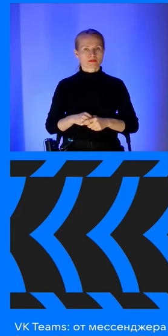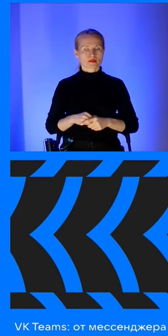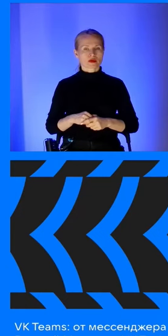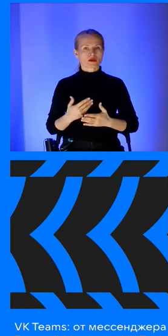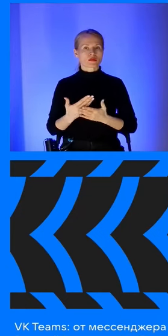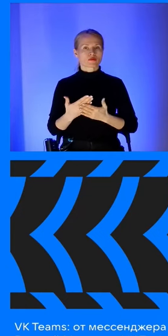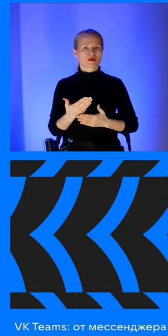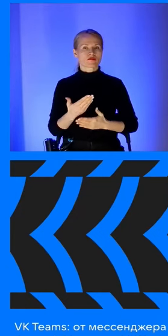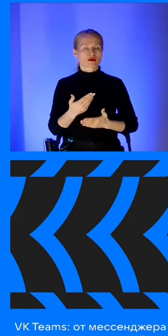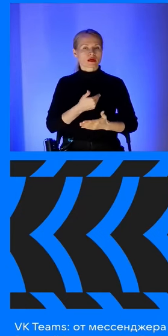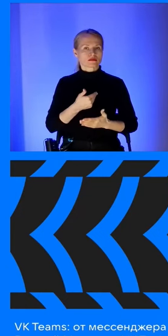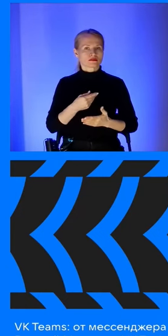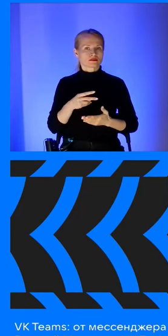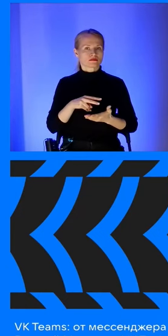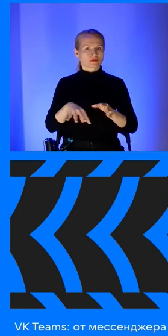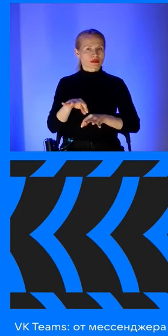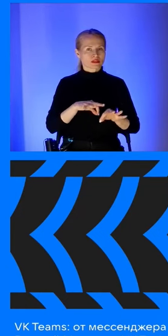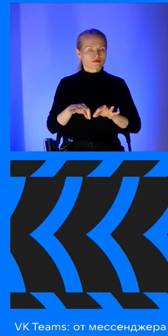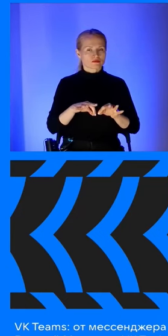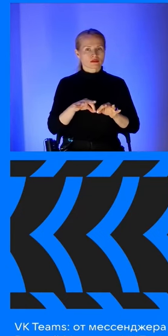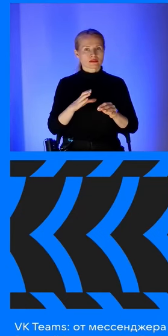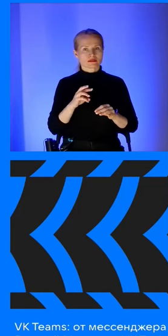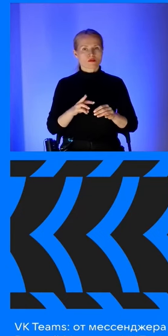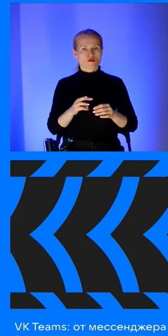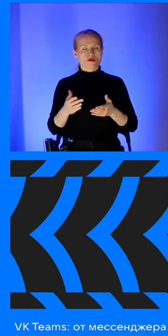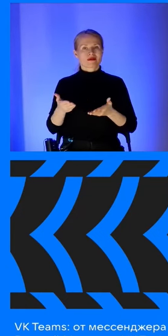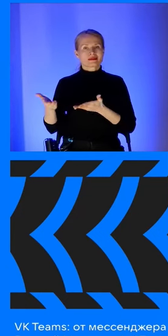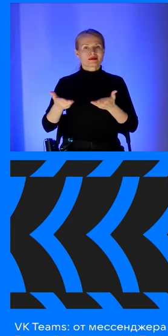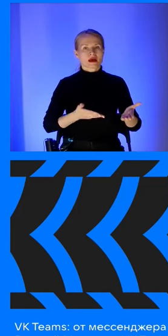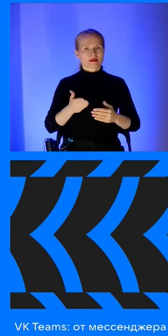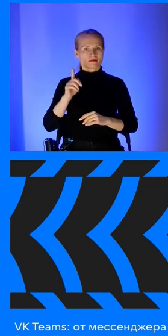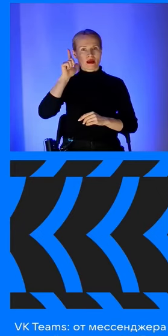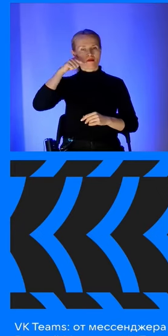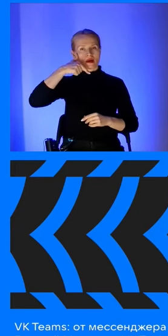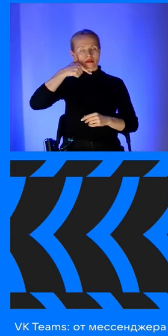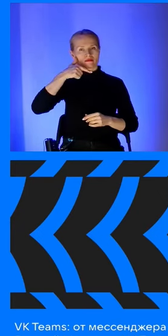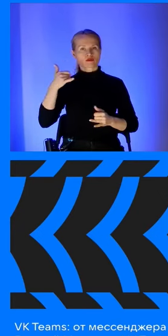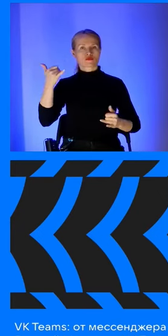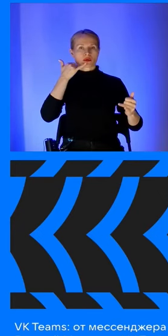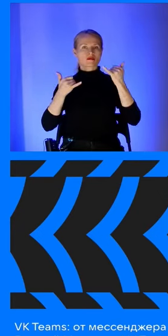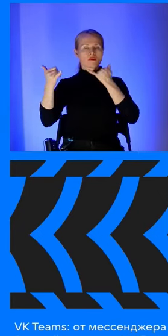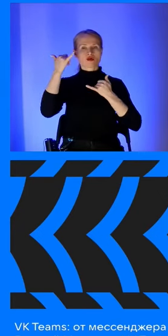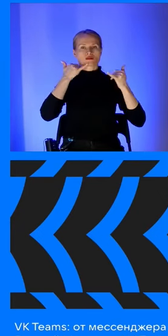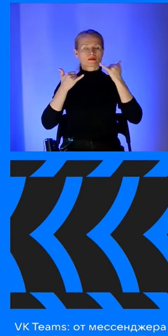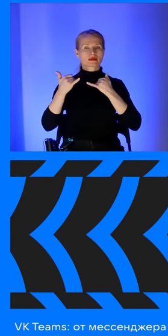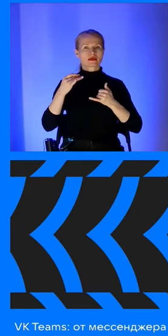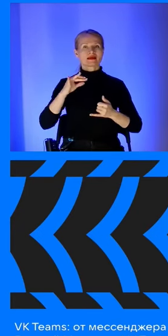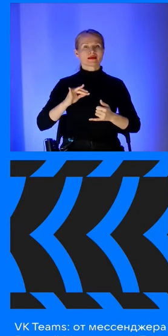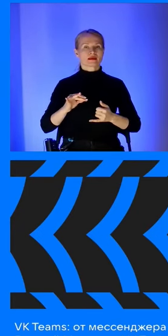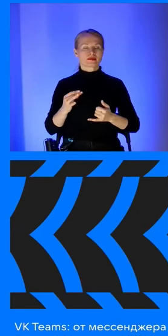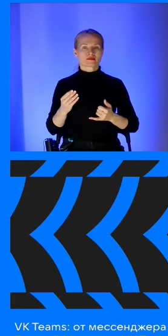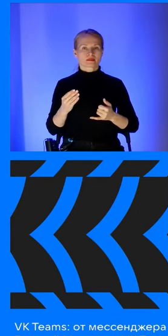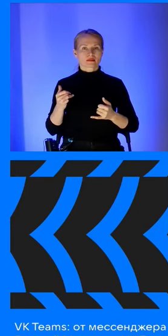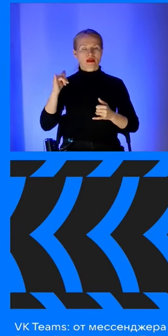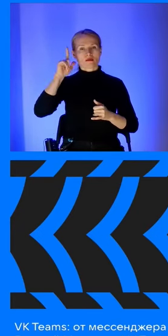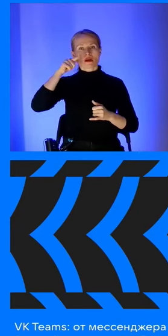решили спроектировать такую систему, наняли там просто операторов, которые принимают звонки. И, соответственно, понятно,